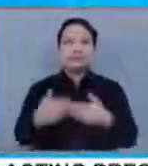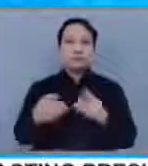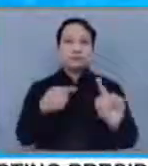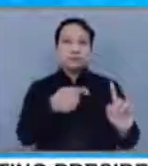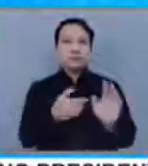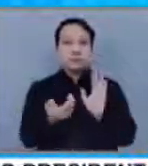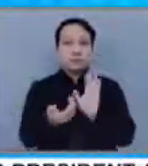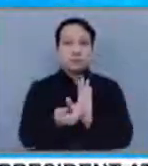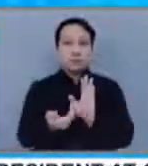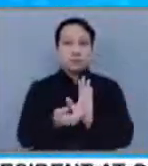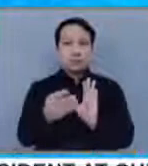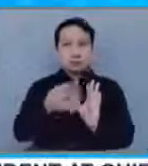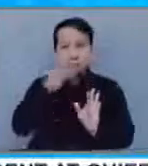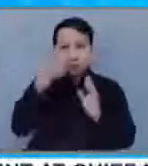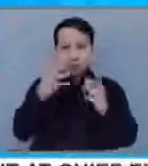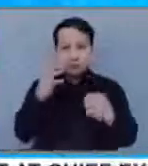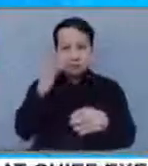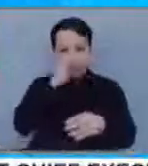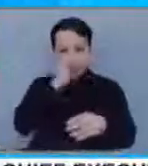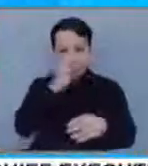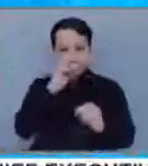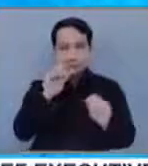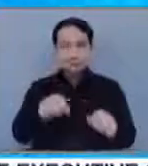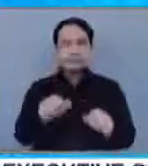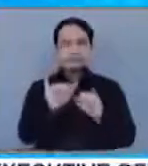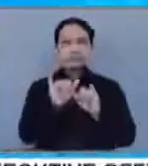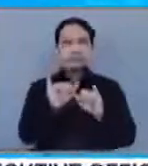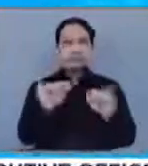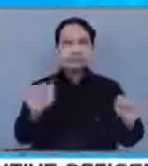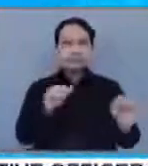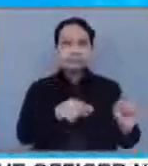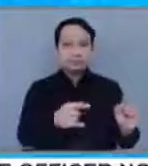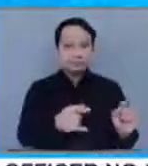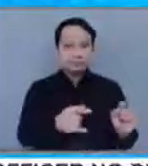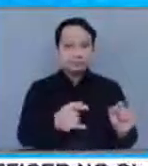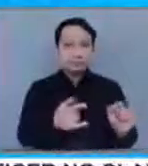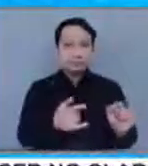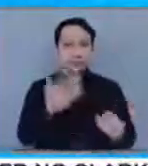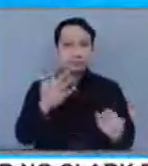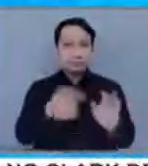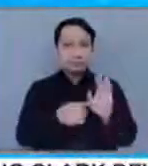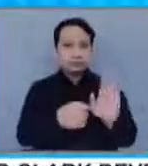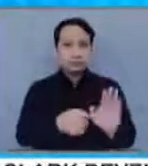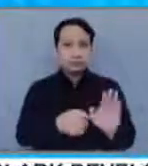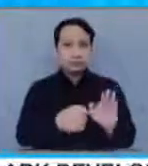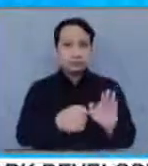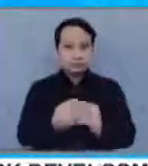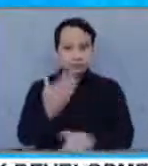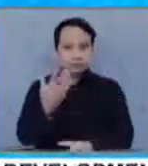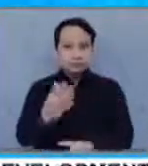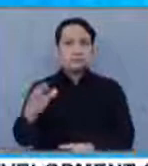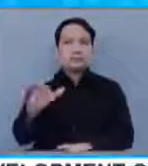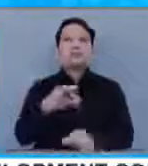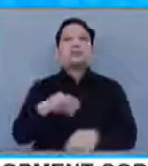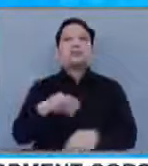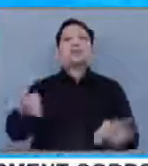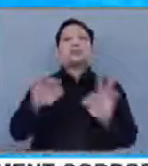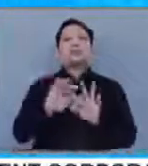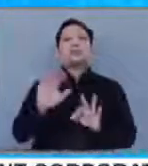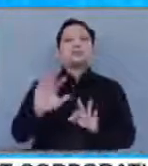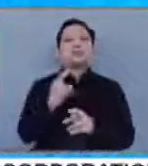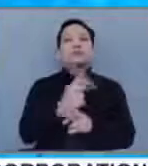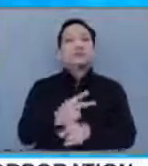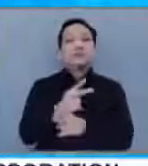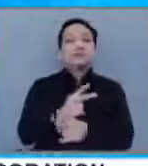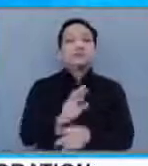mga Pilipino ay tulad ng isang halaman. Patuloy itong lalago, basta't patuloy lang aalagaan. Huwag din